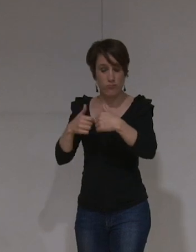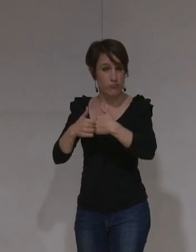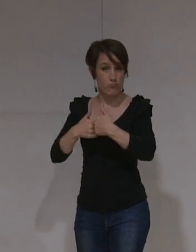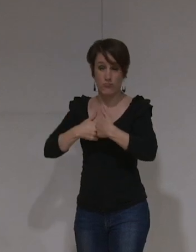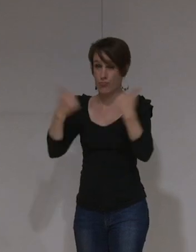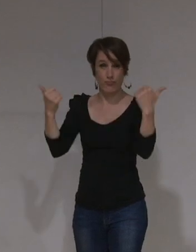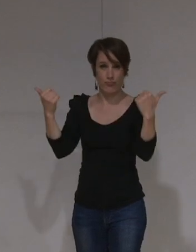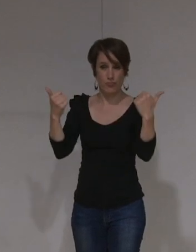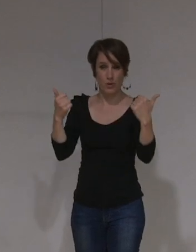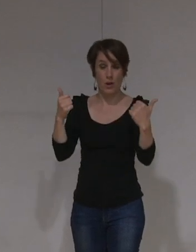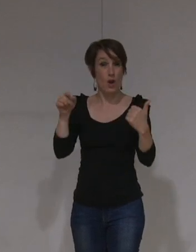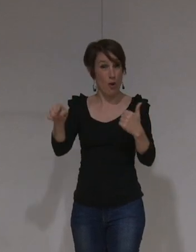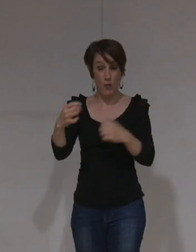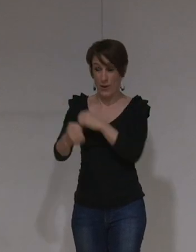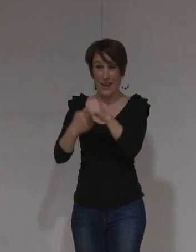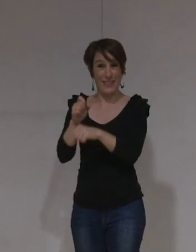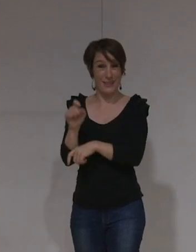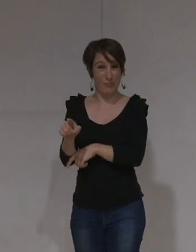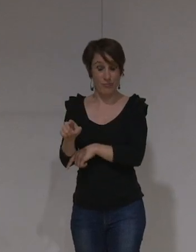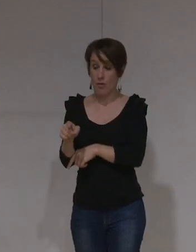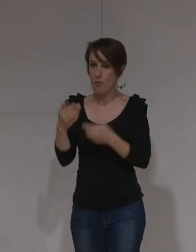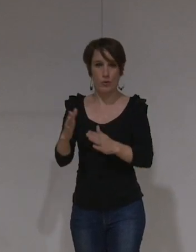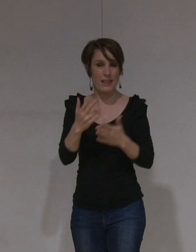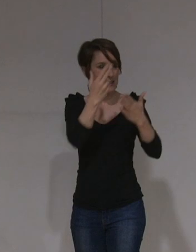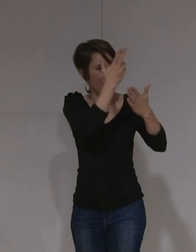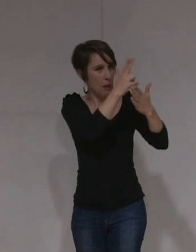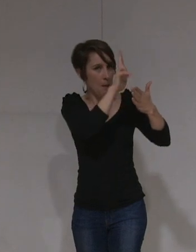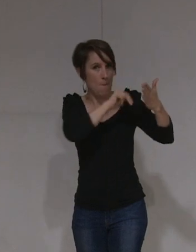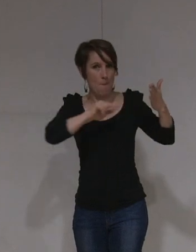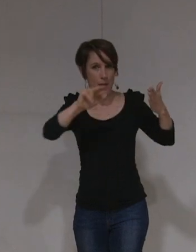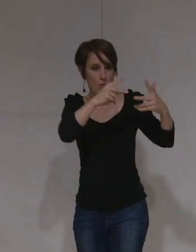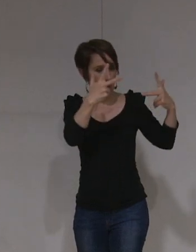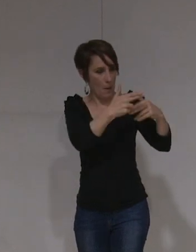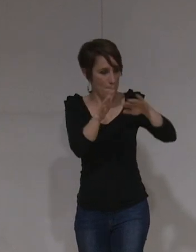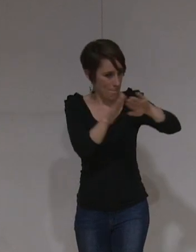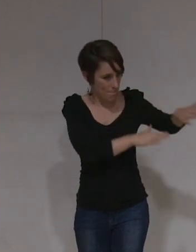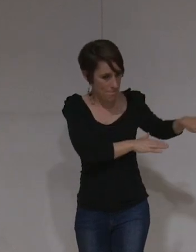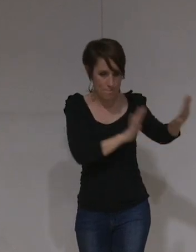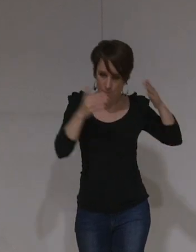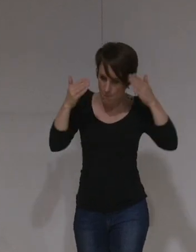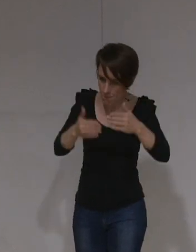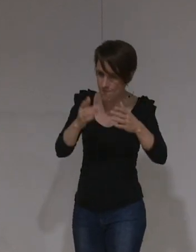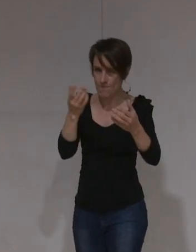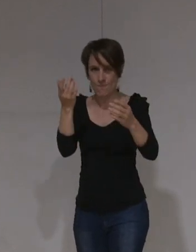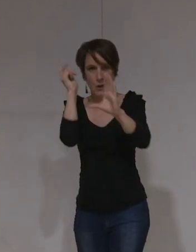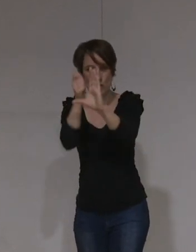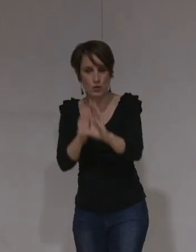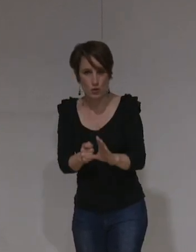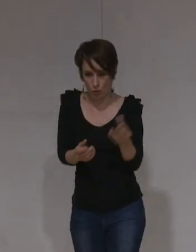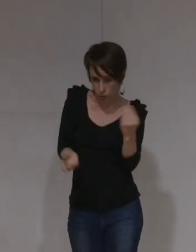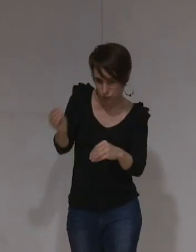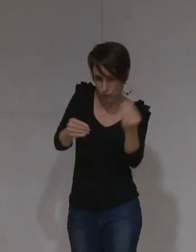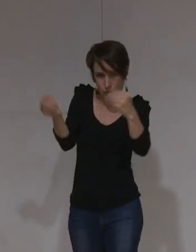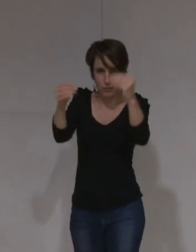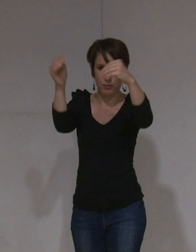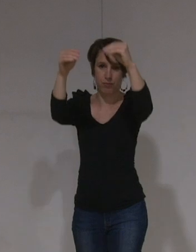années-là d'arrêter la peinture et de passer à des œuvres en trois dimensions et donc de basculer si vous voulez